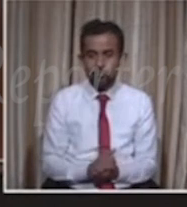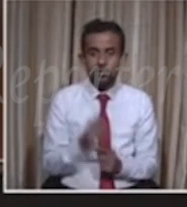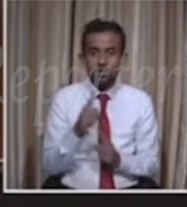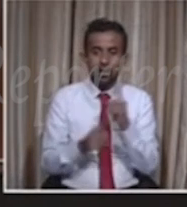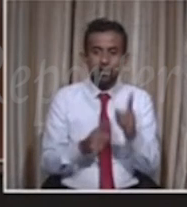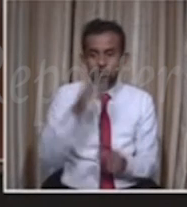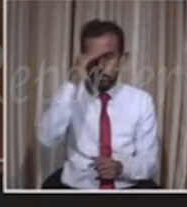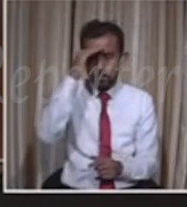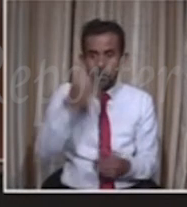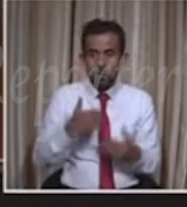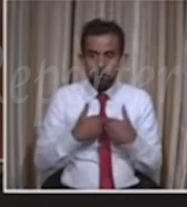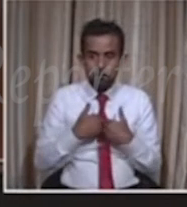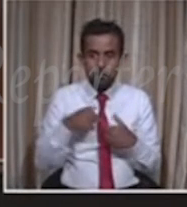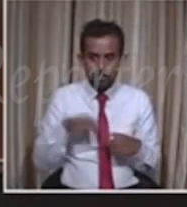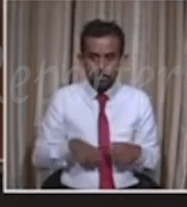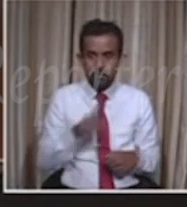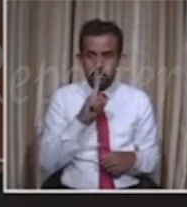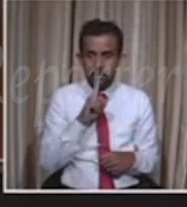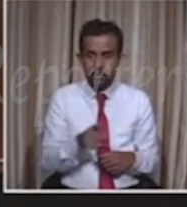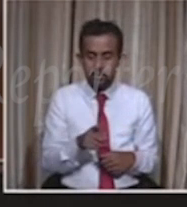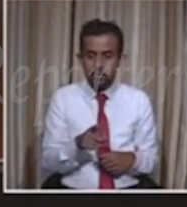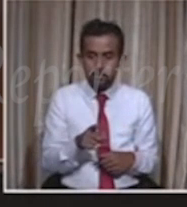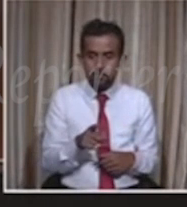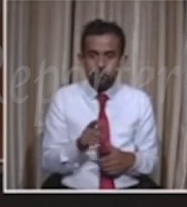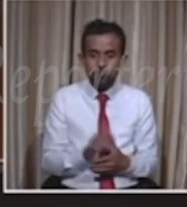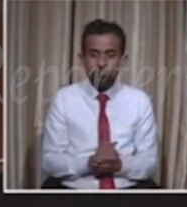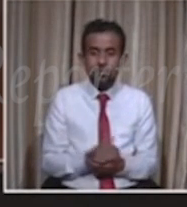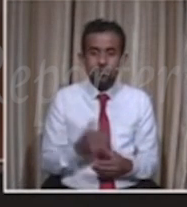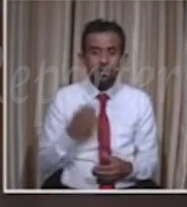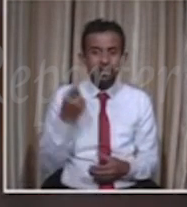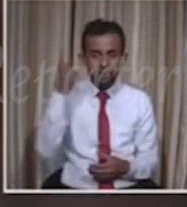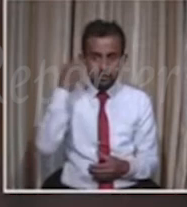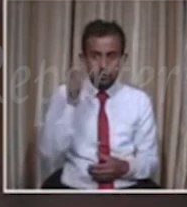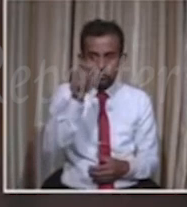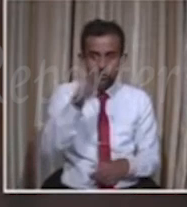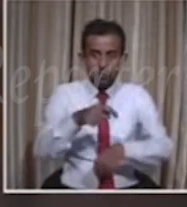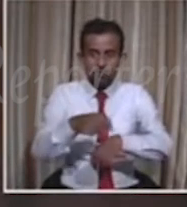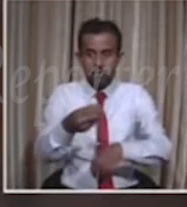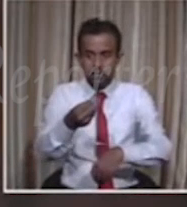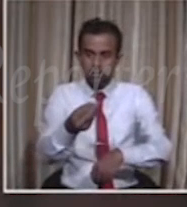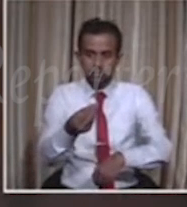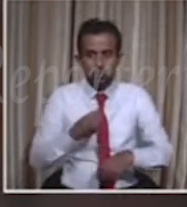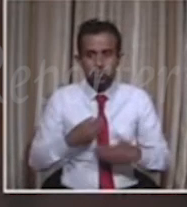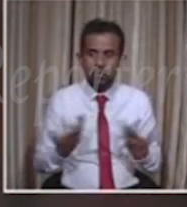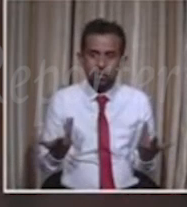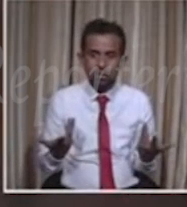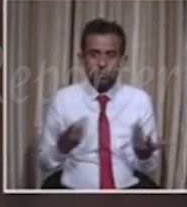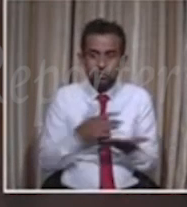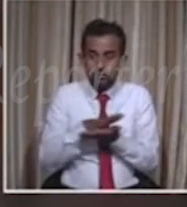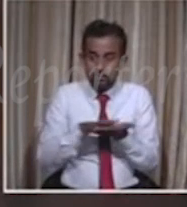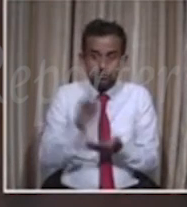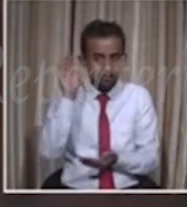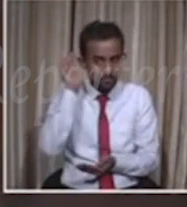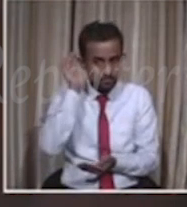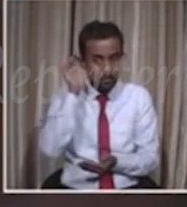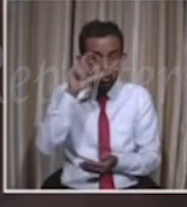කතානායකතුමනි මම මේ මේ කියන්නේ විශේෂයෙන්ම මම ඊයේ ඔබතුමාගේ වෙලාවිල්ල ඔබතුමා දුන්නේ නැහැ හොඳට අහගන්න